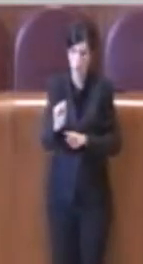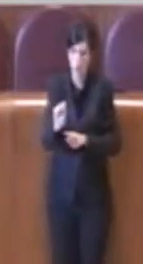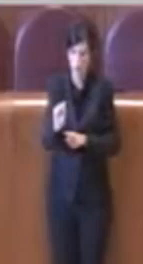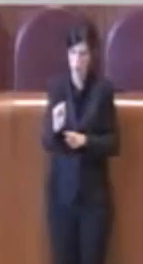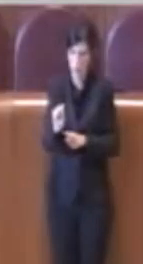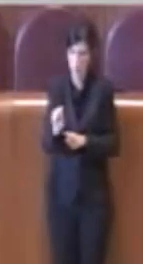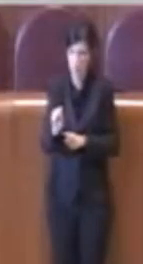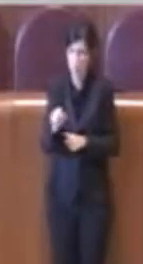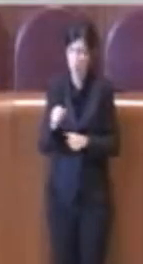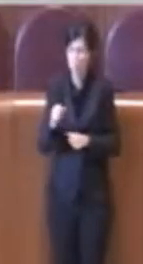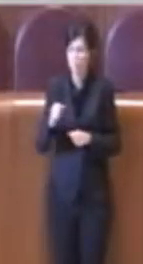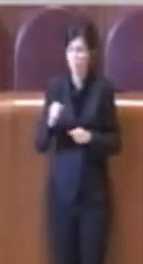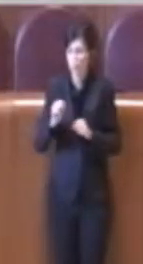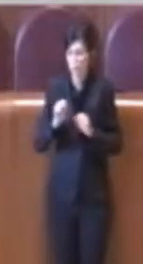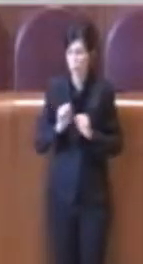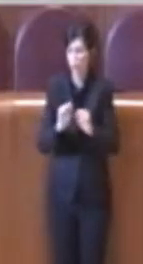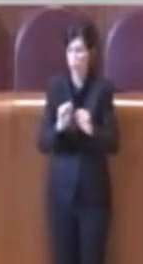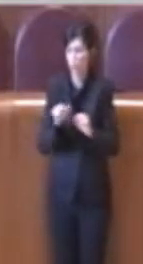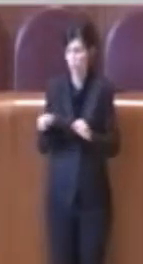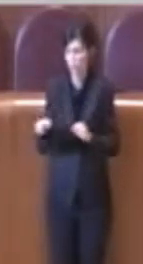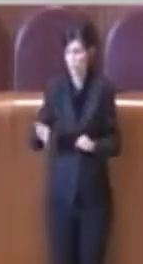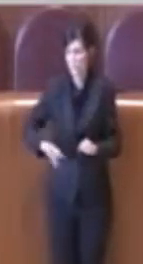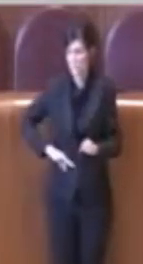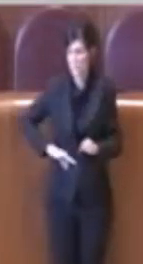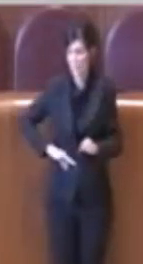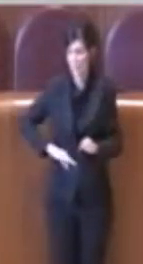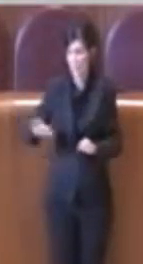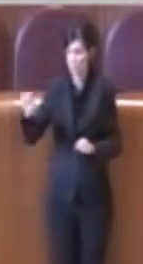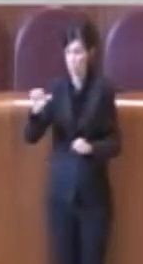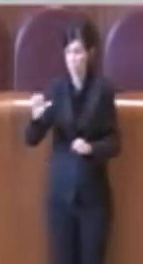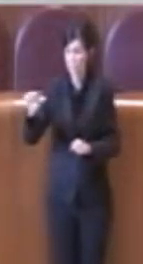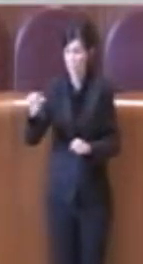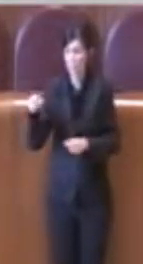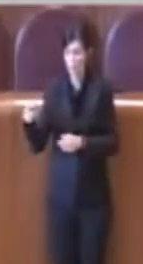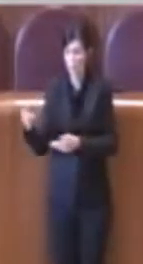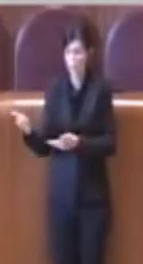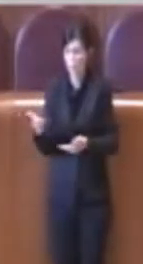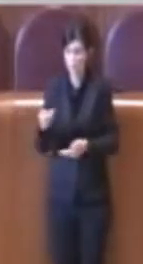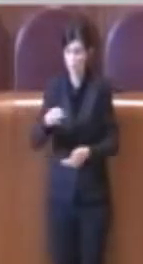che la senatrice Segre ci invita a combattere con